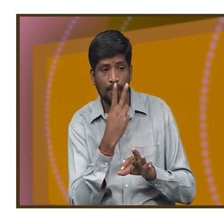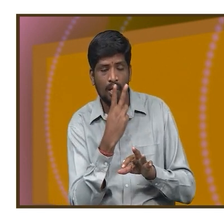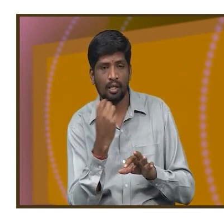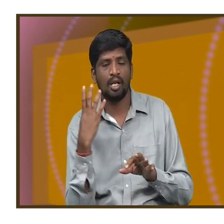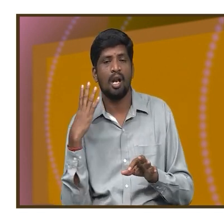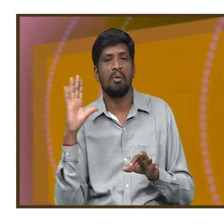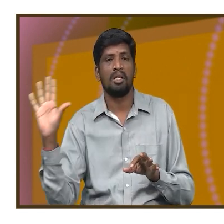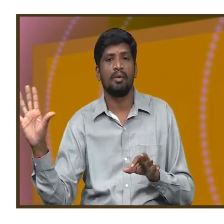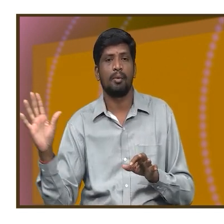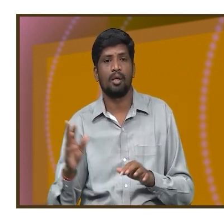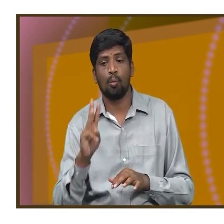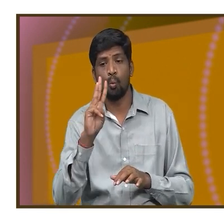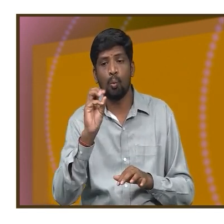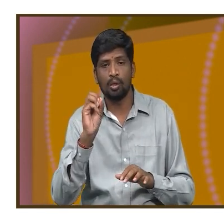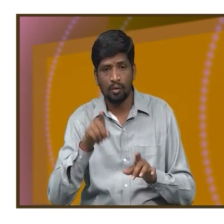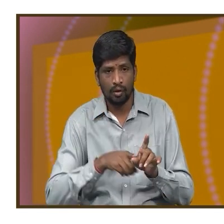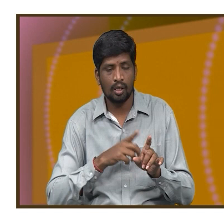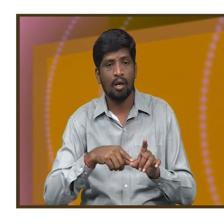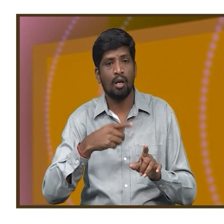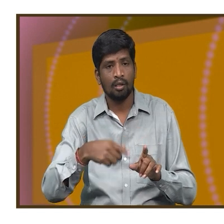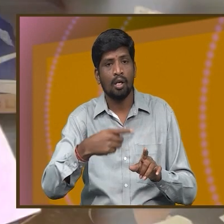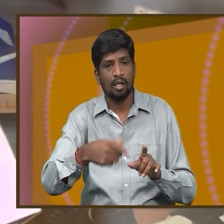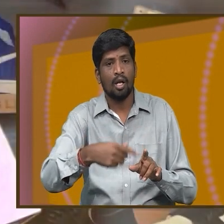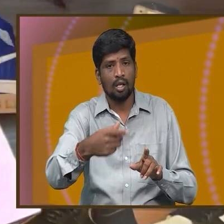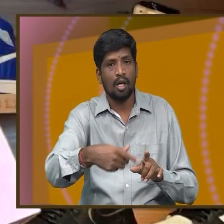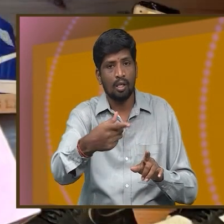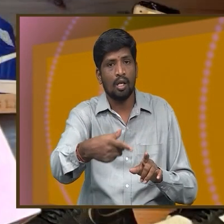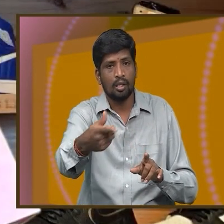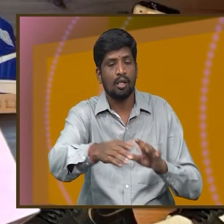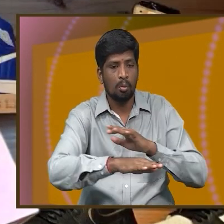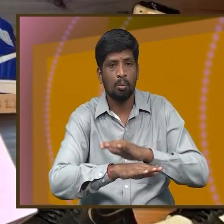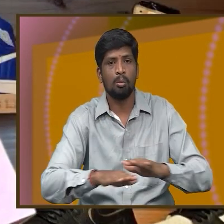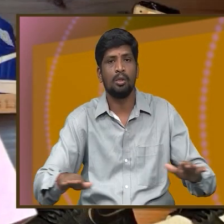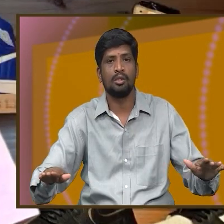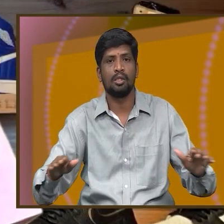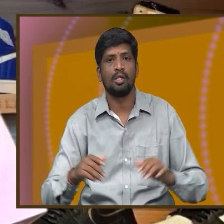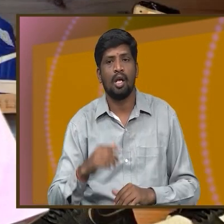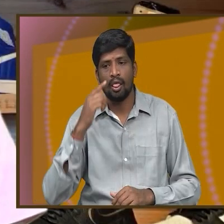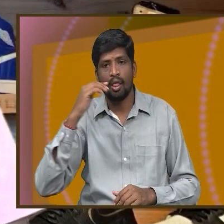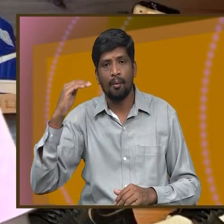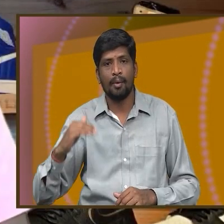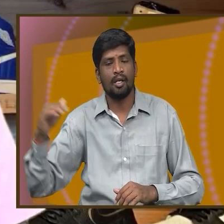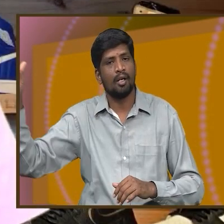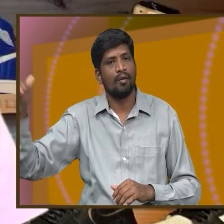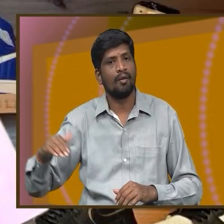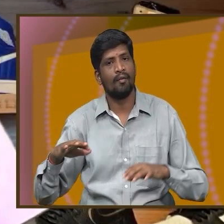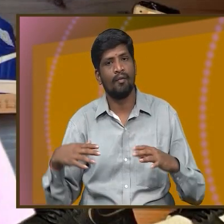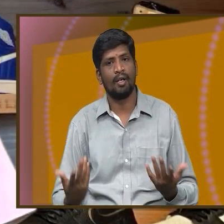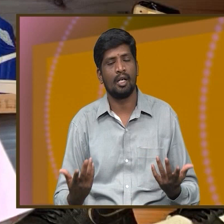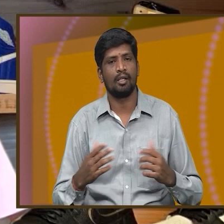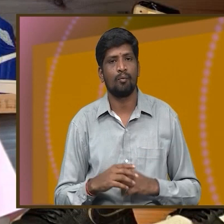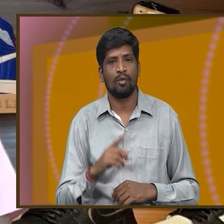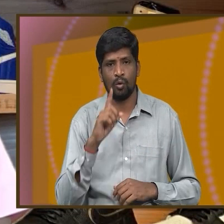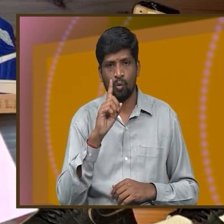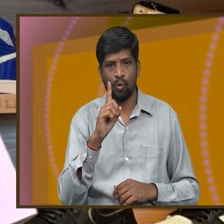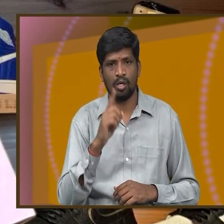சுமார் 30 வருடங்கள் கழிந்தது. 30 வருடங்கள் கழித்தும் வந்து அவள் வரவில்லை. ஒரு நாள் இப்படி தான் வந்து